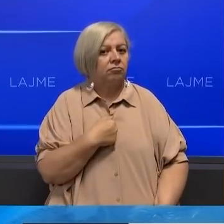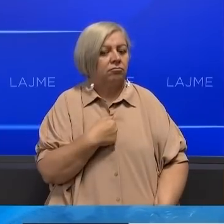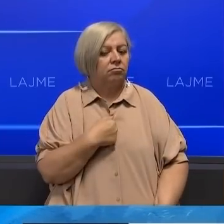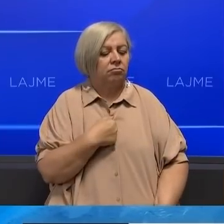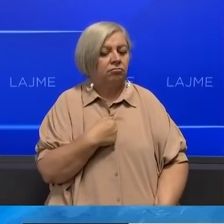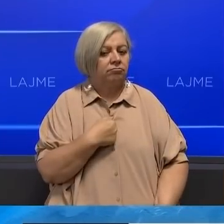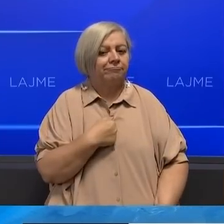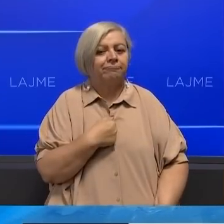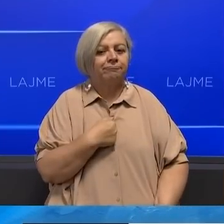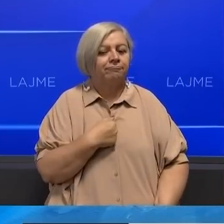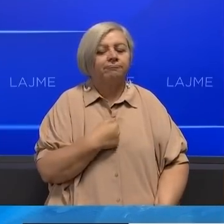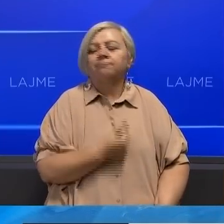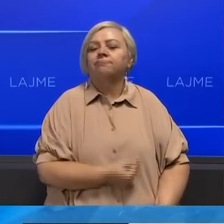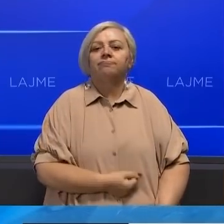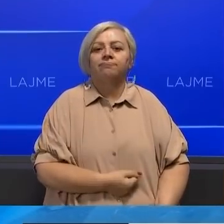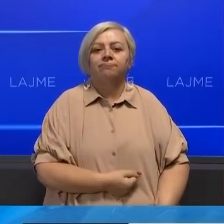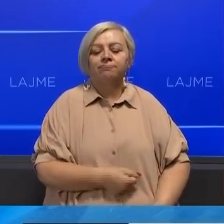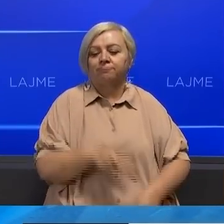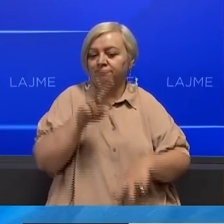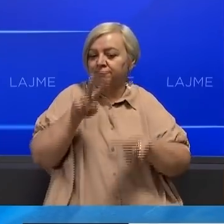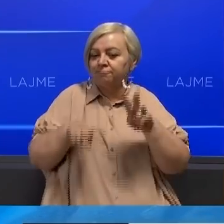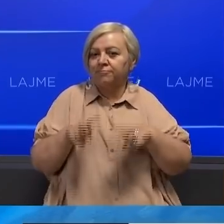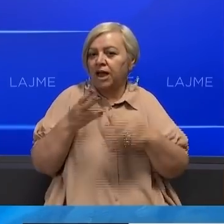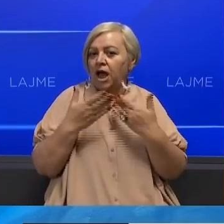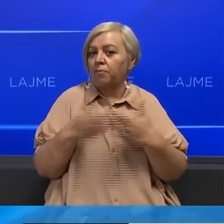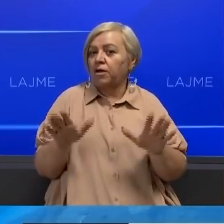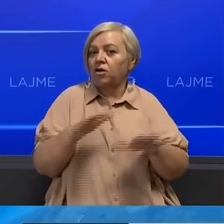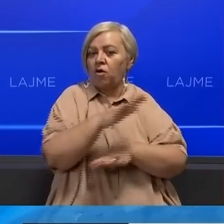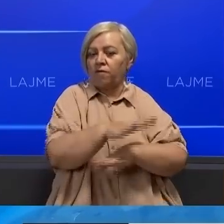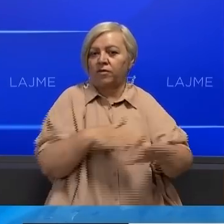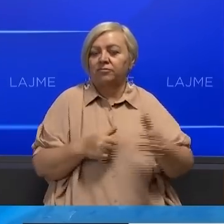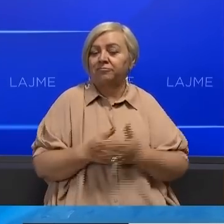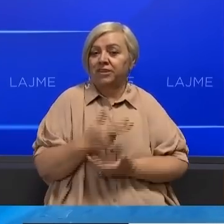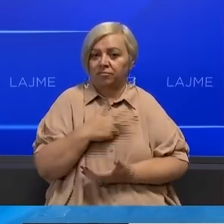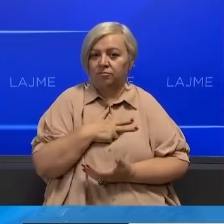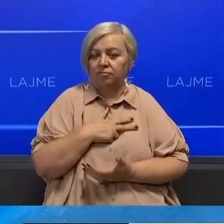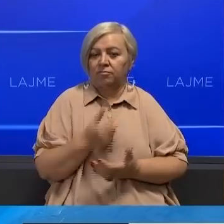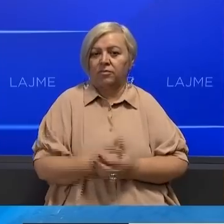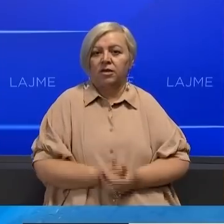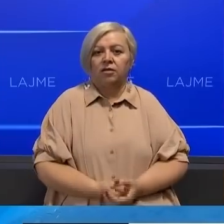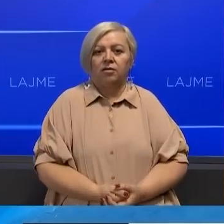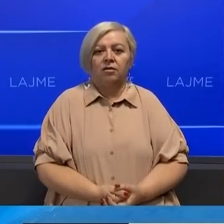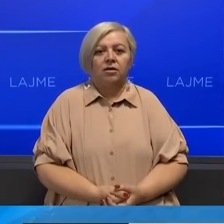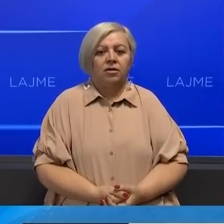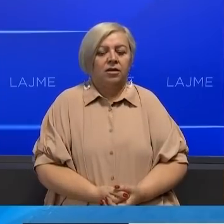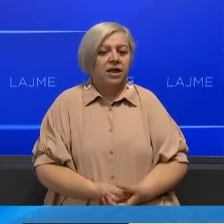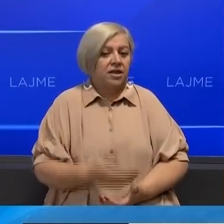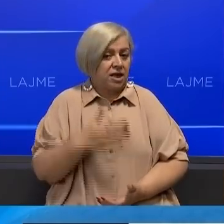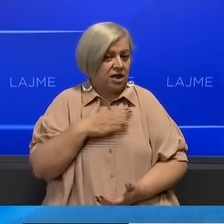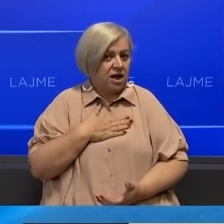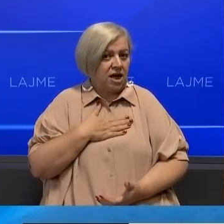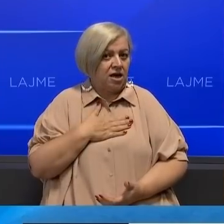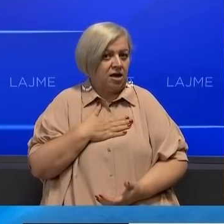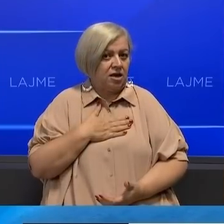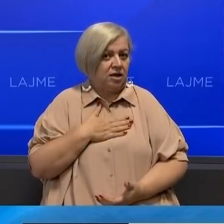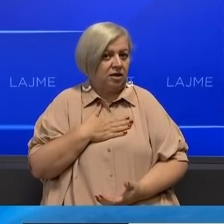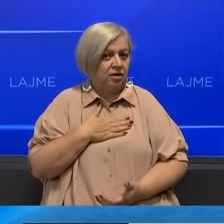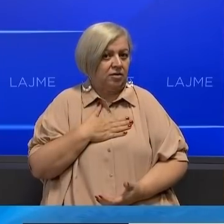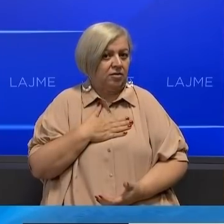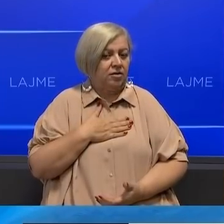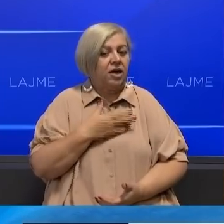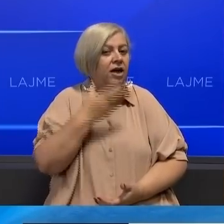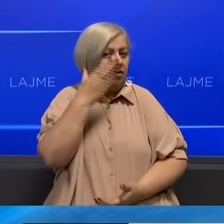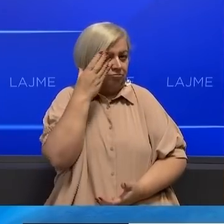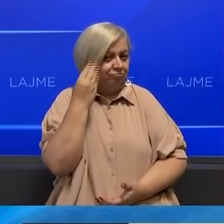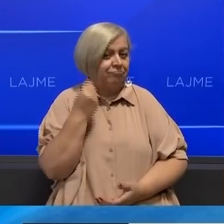ta shfrytëzoja hapjen e kuvendit për mërgjimtarët, që edhe ne si një pjesë në një farë mënyrë e